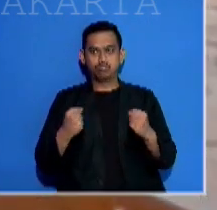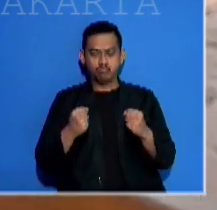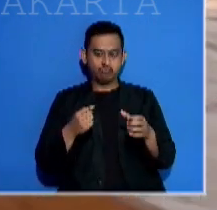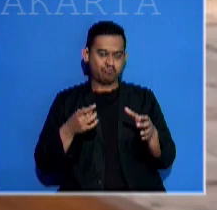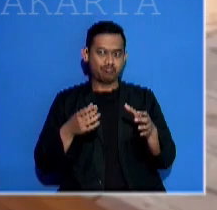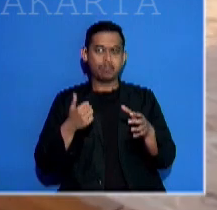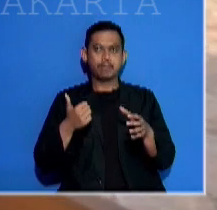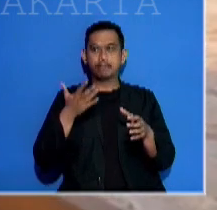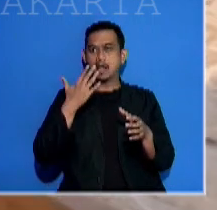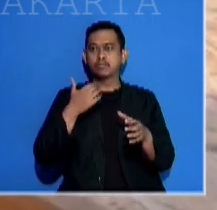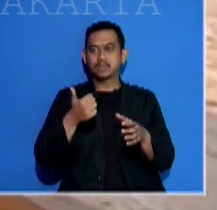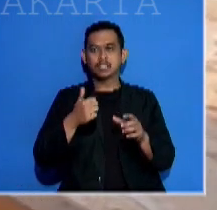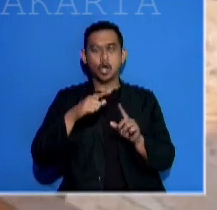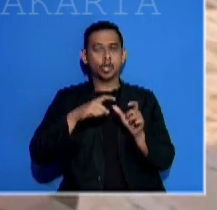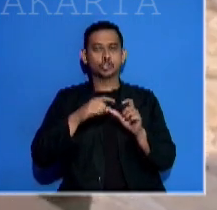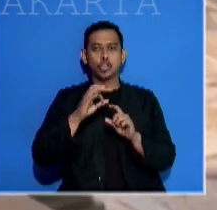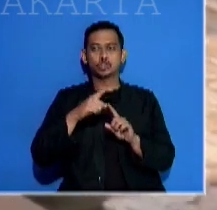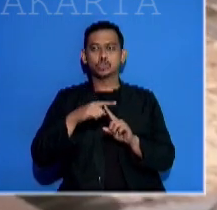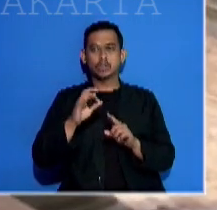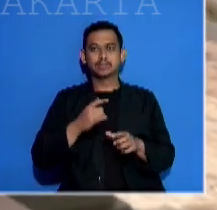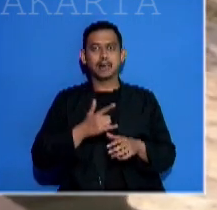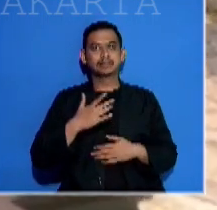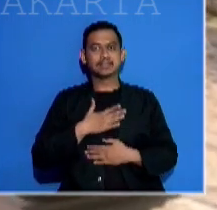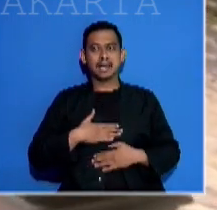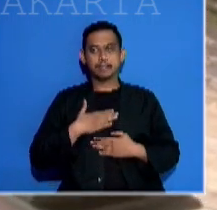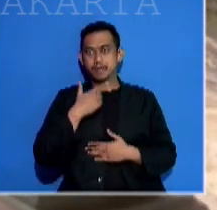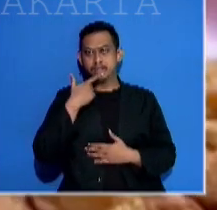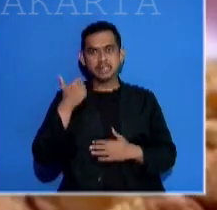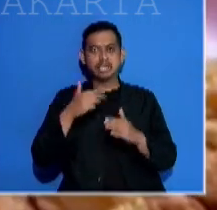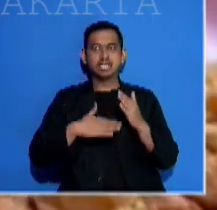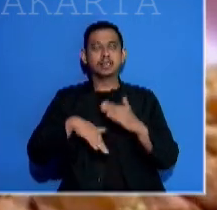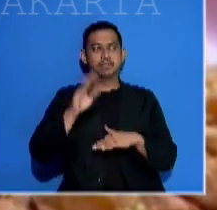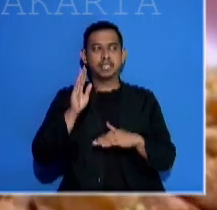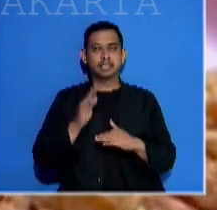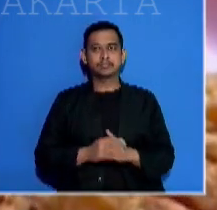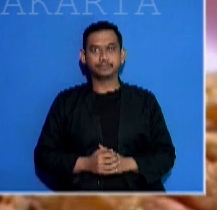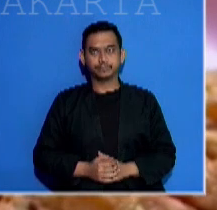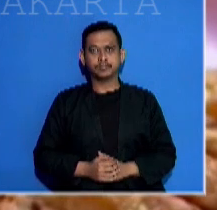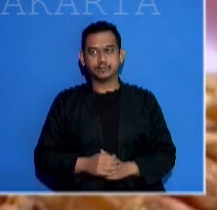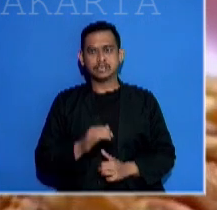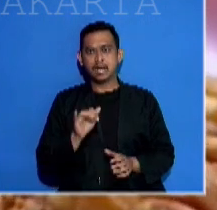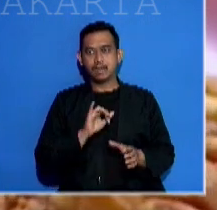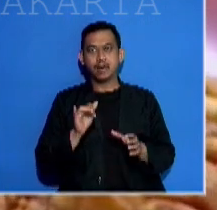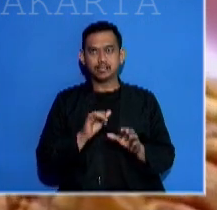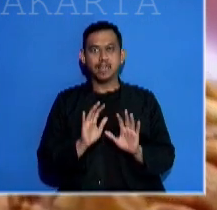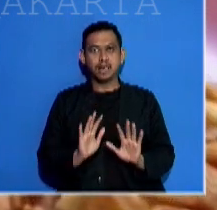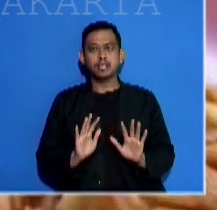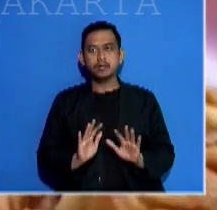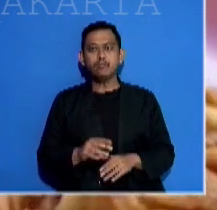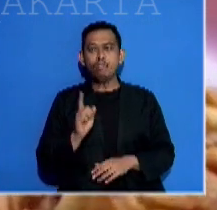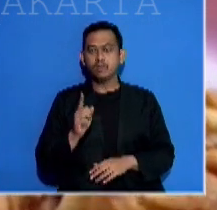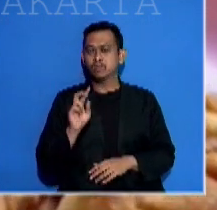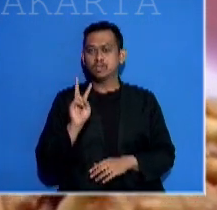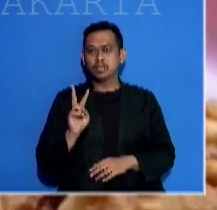sehingga sotonya tetap hangat dan lebih nikmat. Isinya hampir sama dengan soto pada umumnya, terdapat dua pilihan